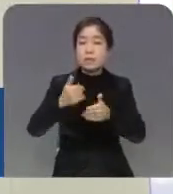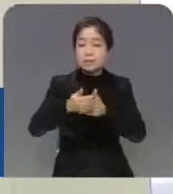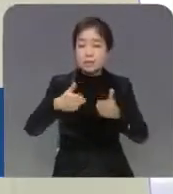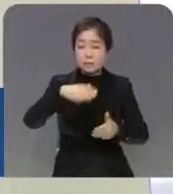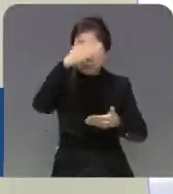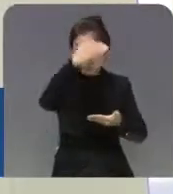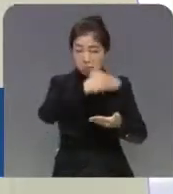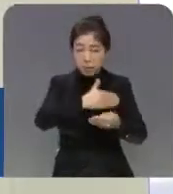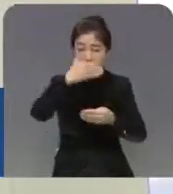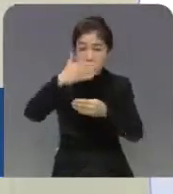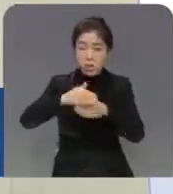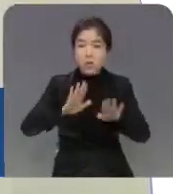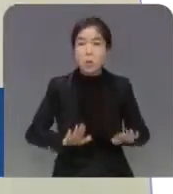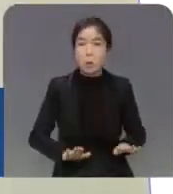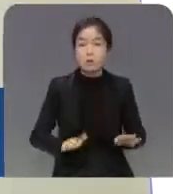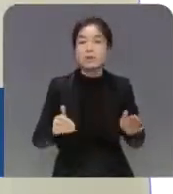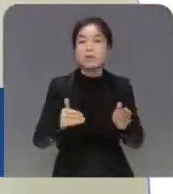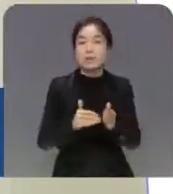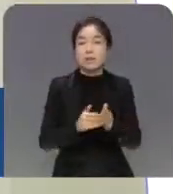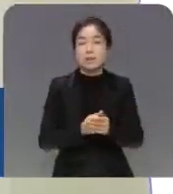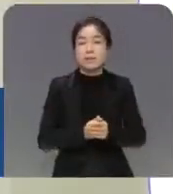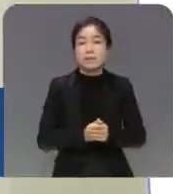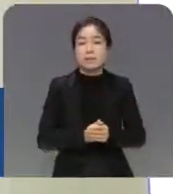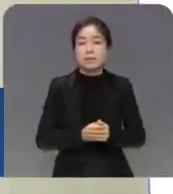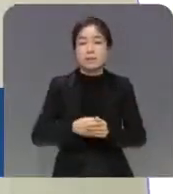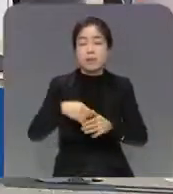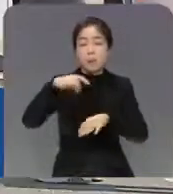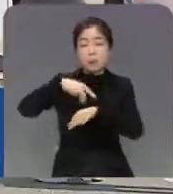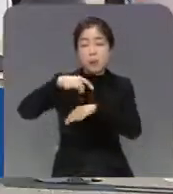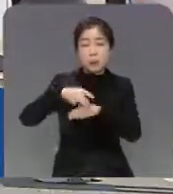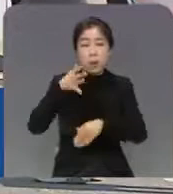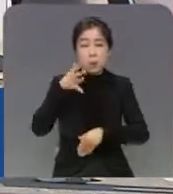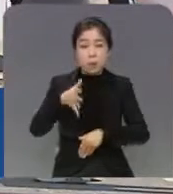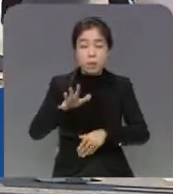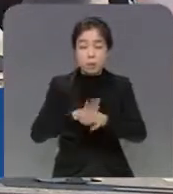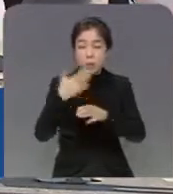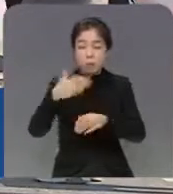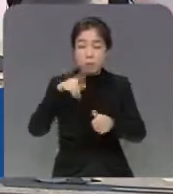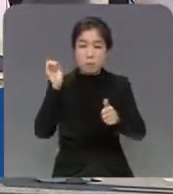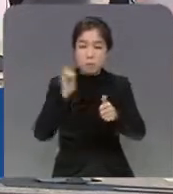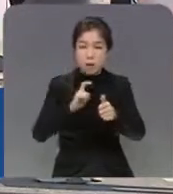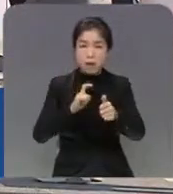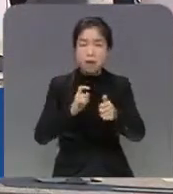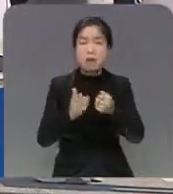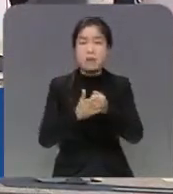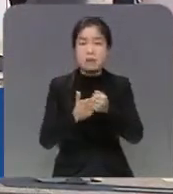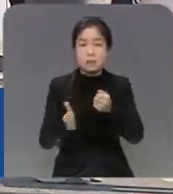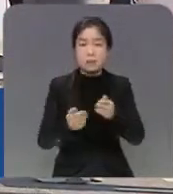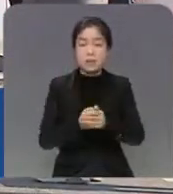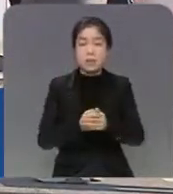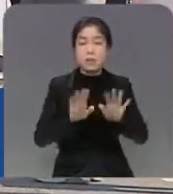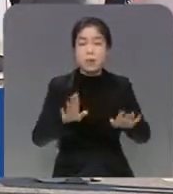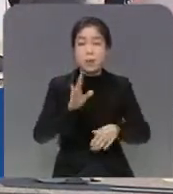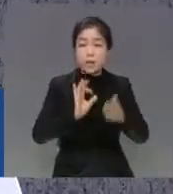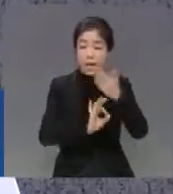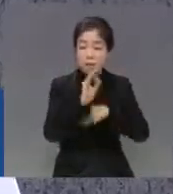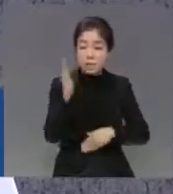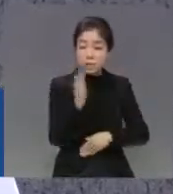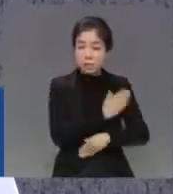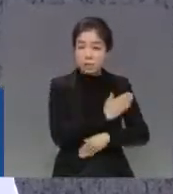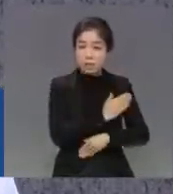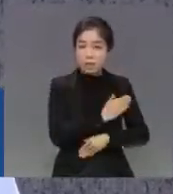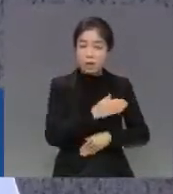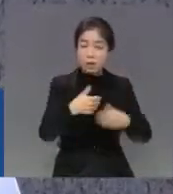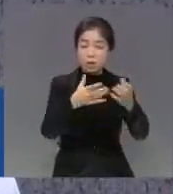오늘까지로 연장하기로 했습니다. 광주시는 정형외과 병동에서도 코로나19에 확진되면서 오늘 오전부터 동일